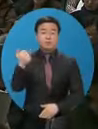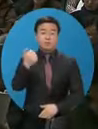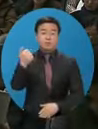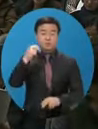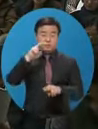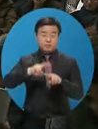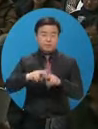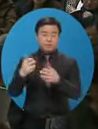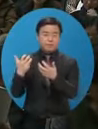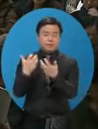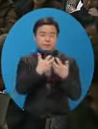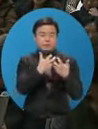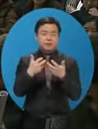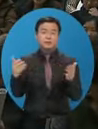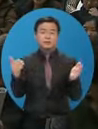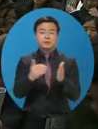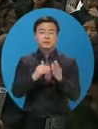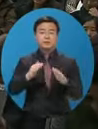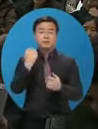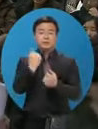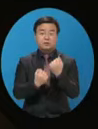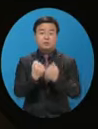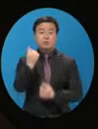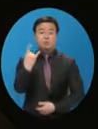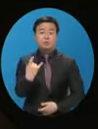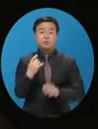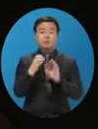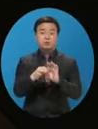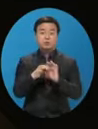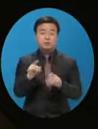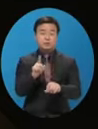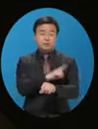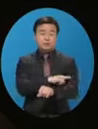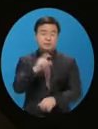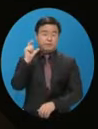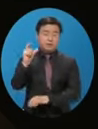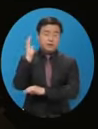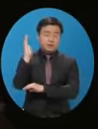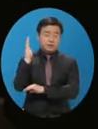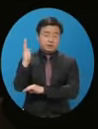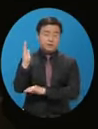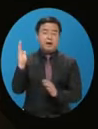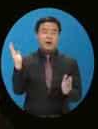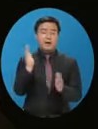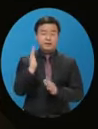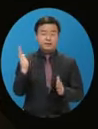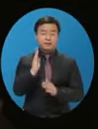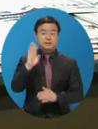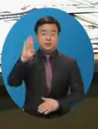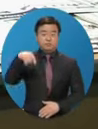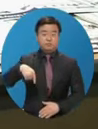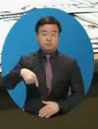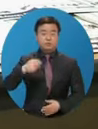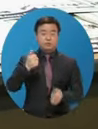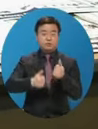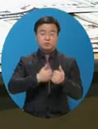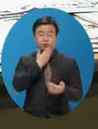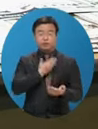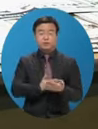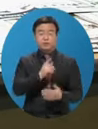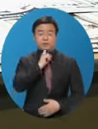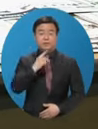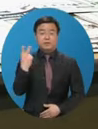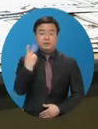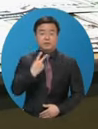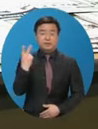가득 찼습니다. 이번 설명회에서 가장 강조된 것은 바로 학생부 전형의 중요성입니다.